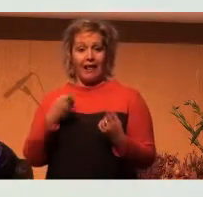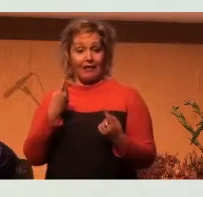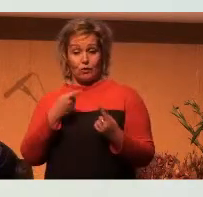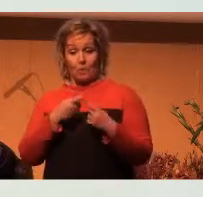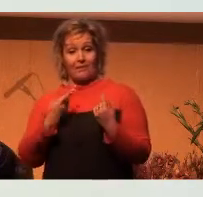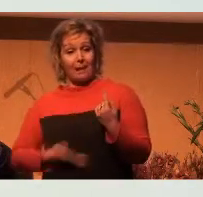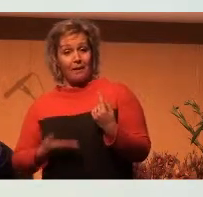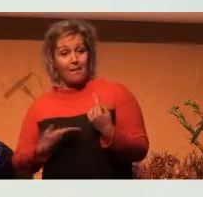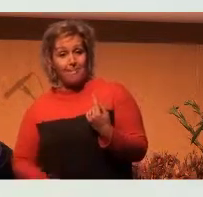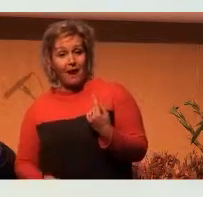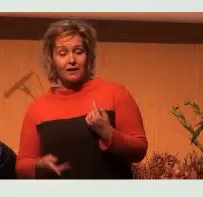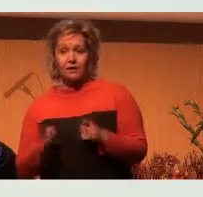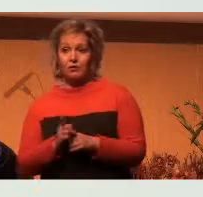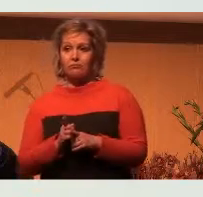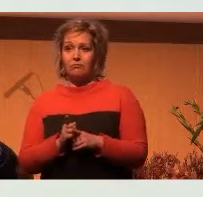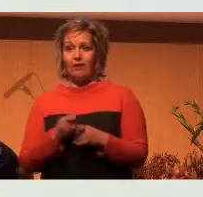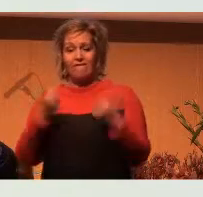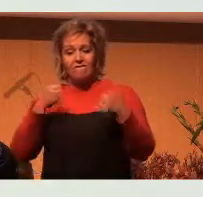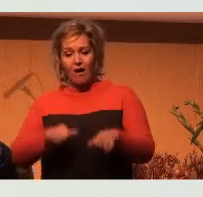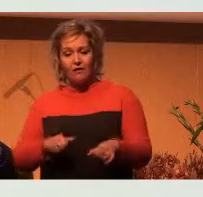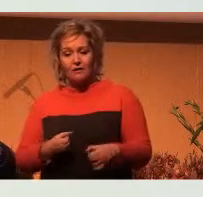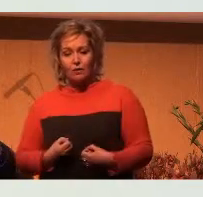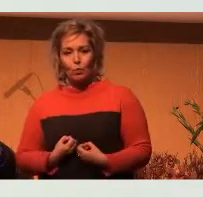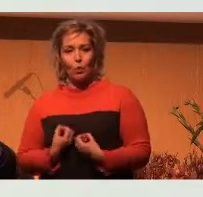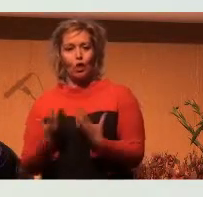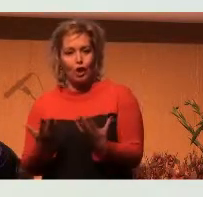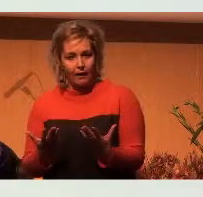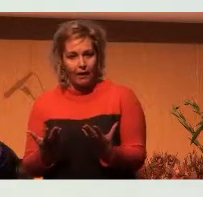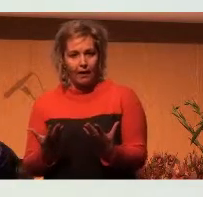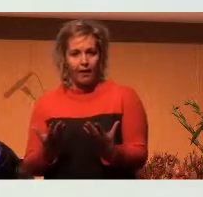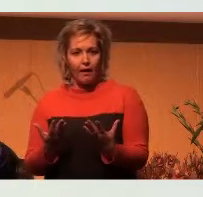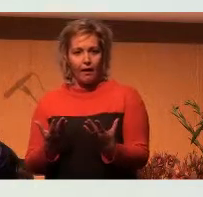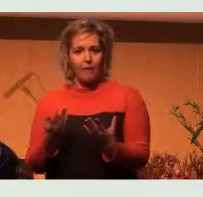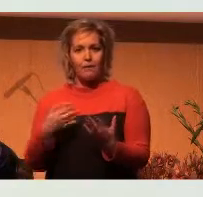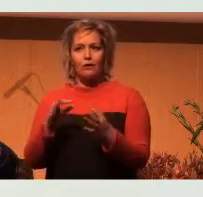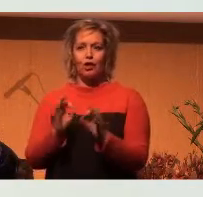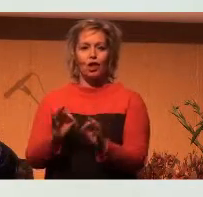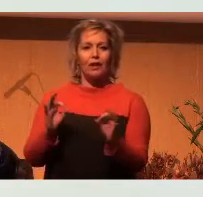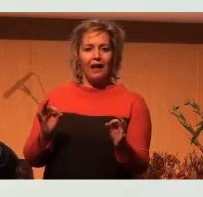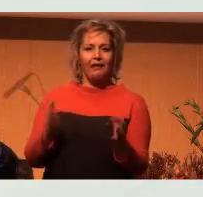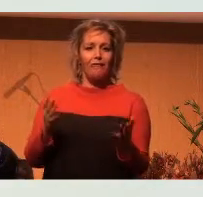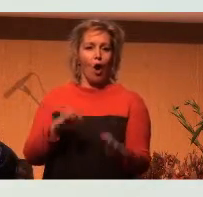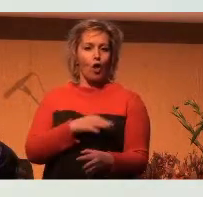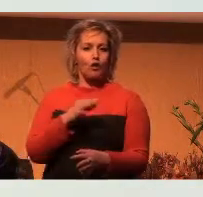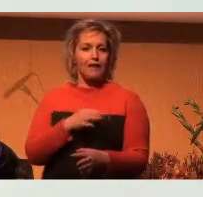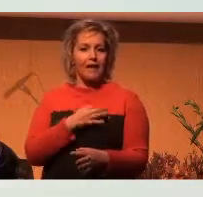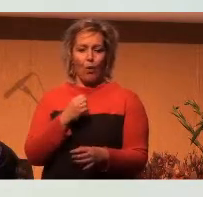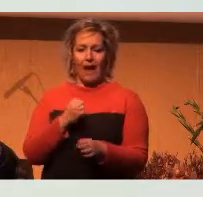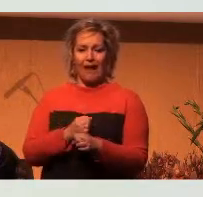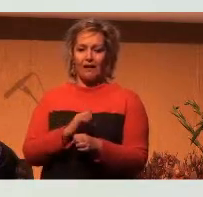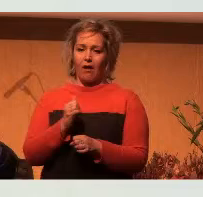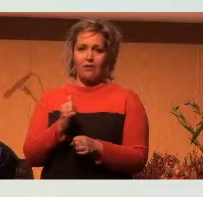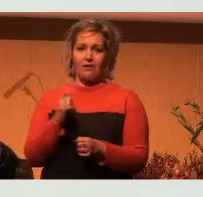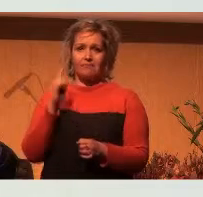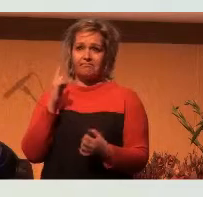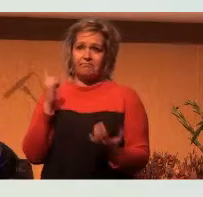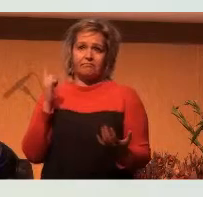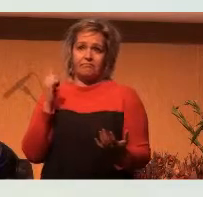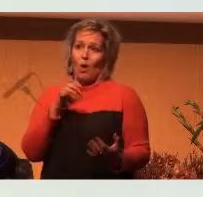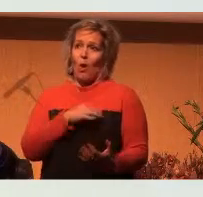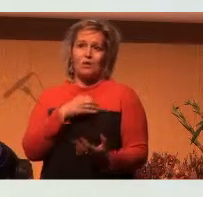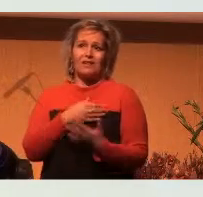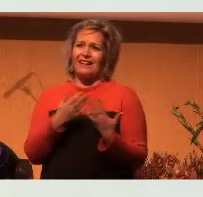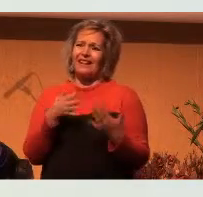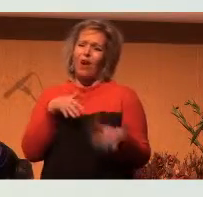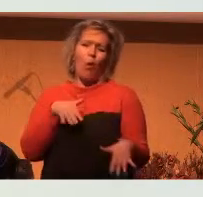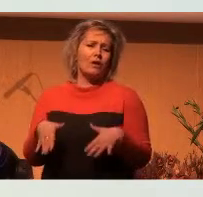deprimerte, som har vanskeligheter med å uttrykke med tydelighet hva man ønsker, og egentlig kanskje heller ikke ønsker